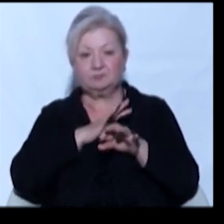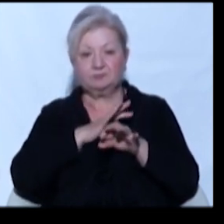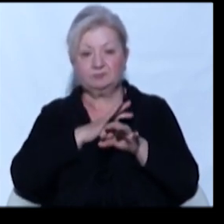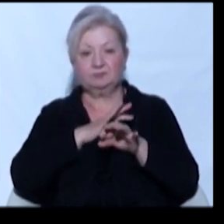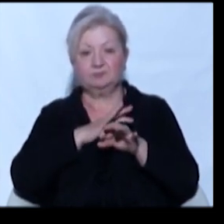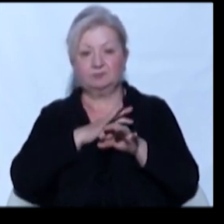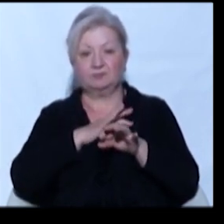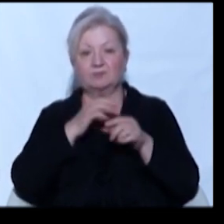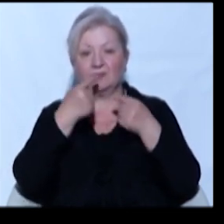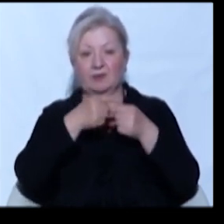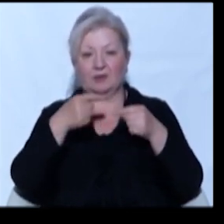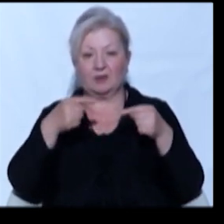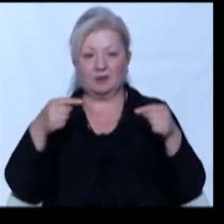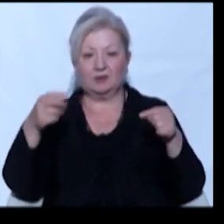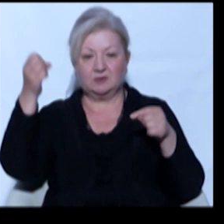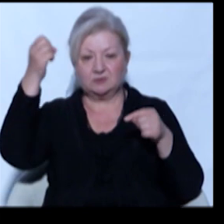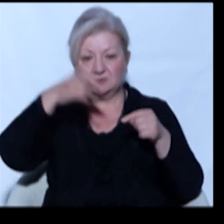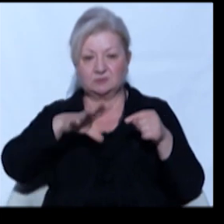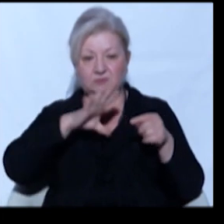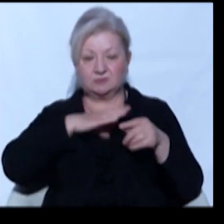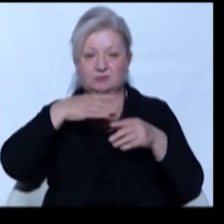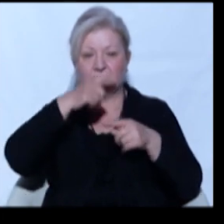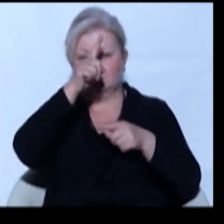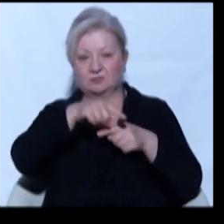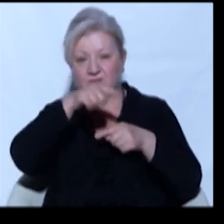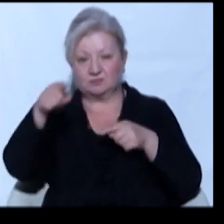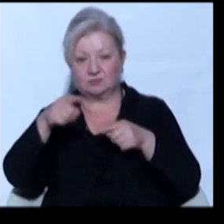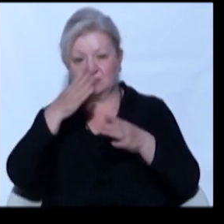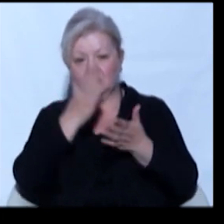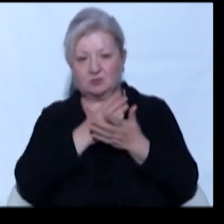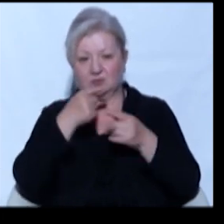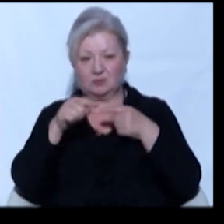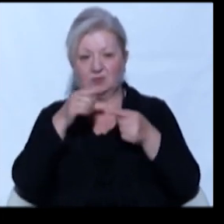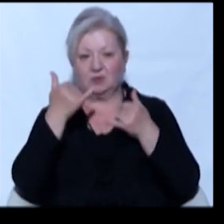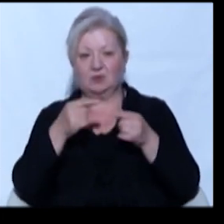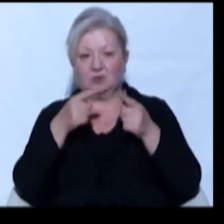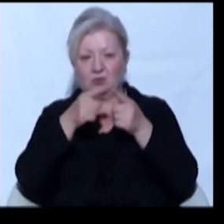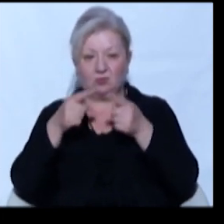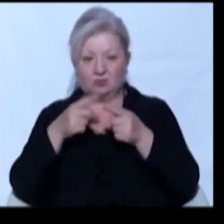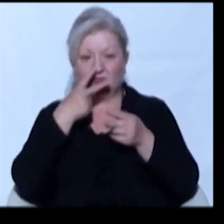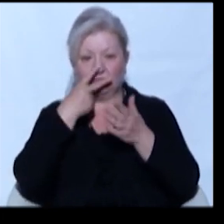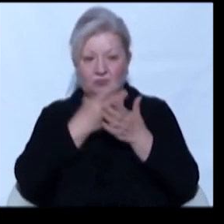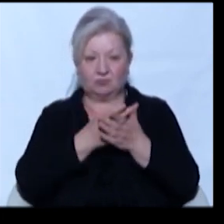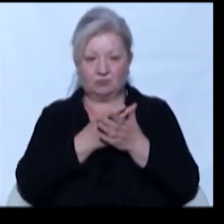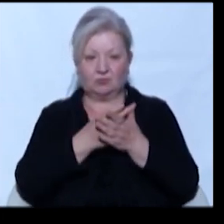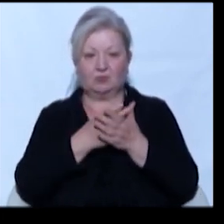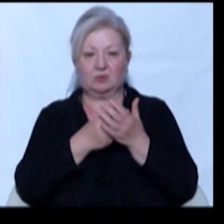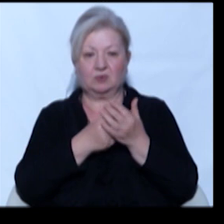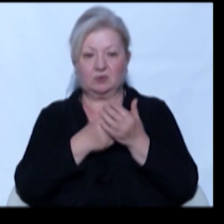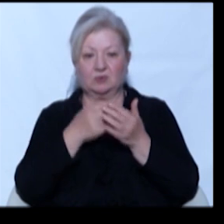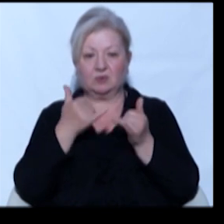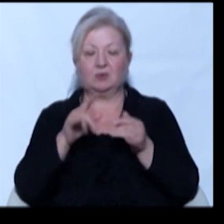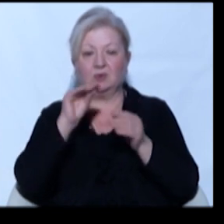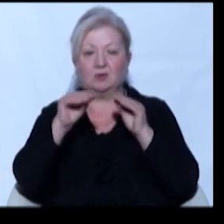სხვადასხვა სინათლე გარდატყდებოდა სხვადასხვა კუთხით. ეს ჩვენ წეღან ნახეთ. ახლა წარმოიდგინეთ